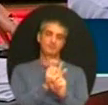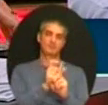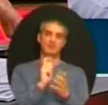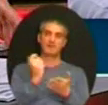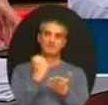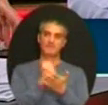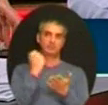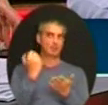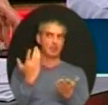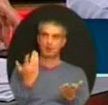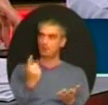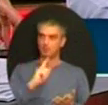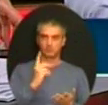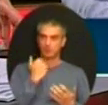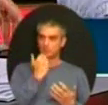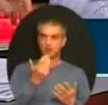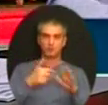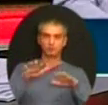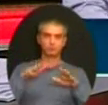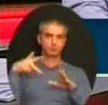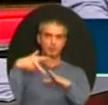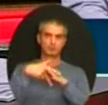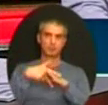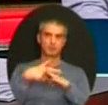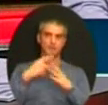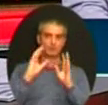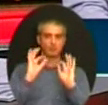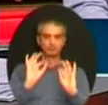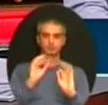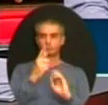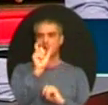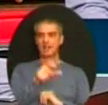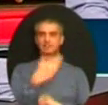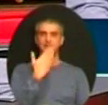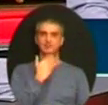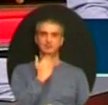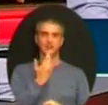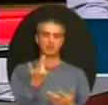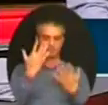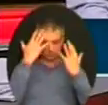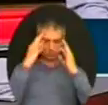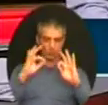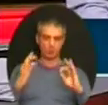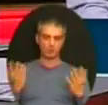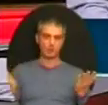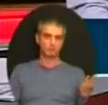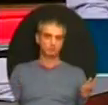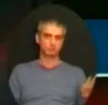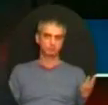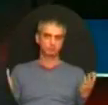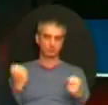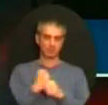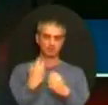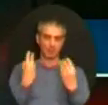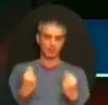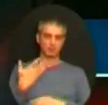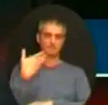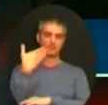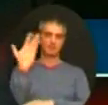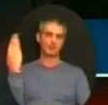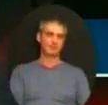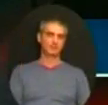הוויזה. אני לא חושבת שיש רע בזה שראש ממשלה מתערב לטובת אזרח ישראלי מכובד שעשה לטובת